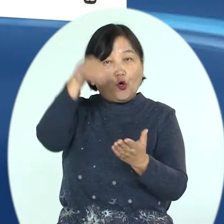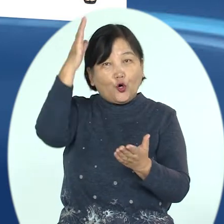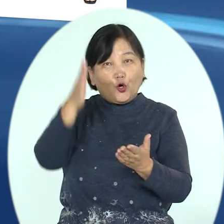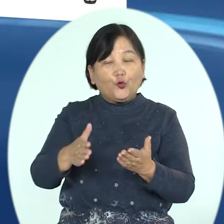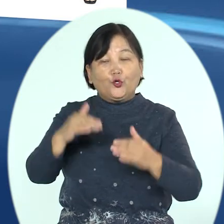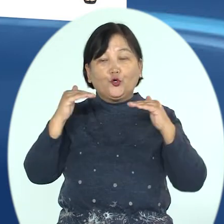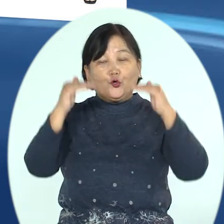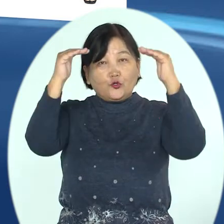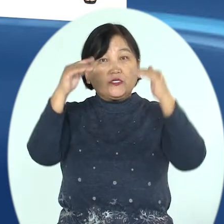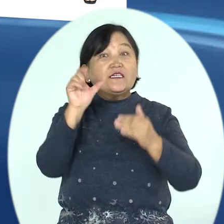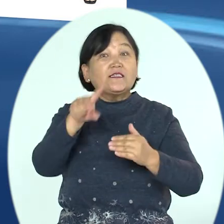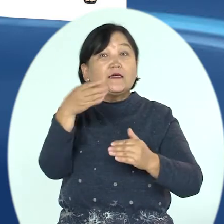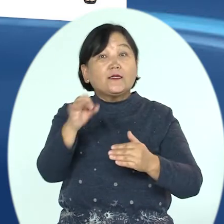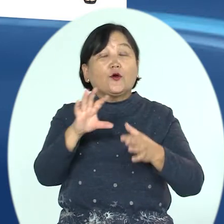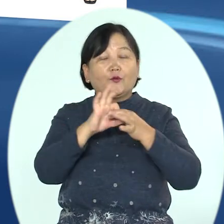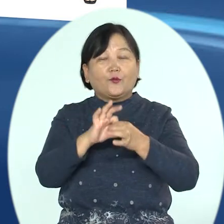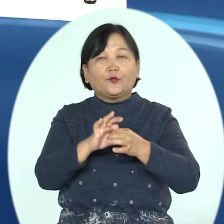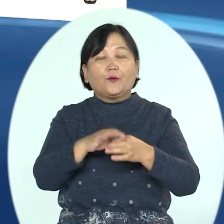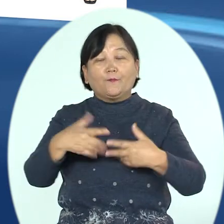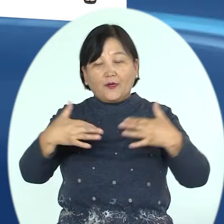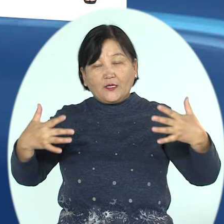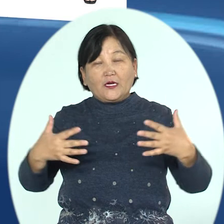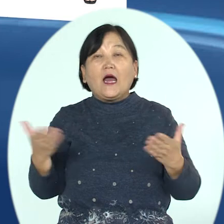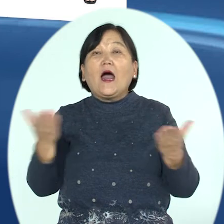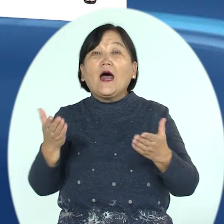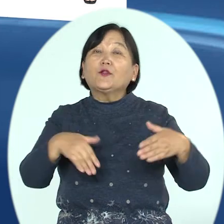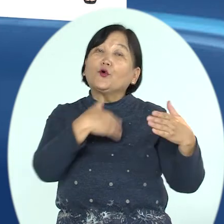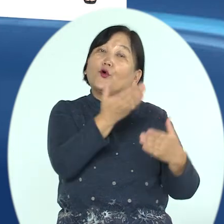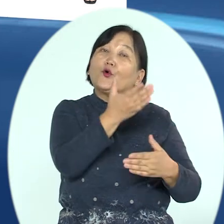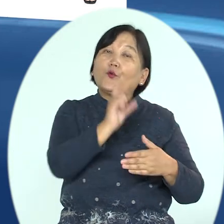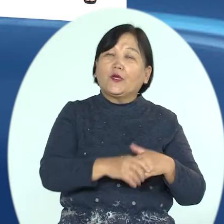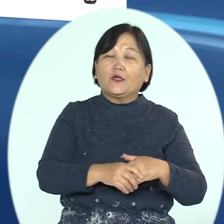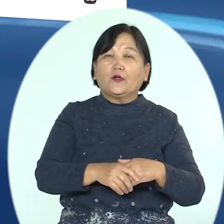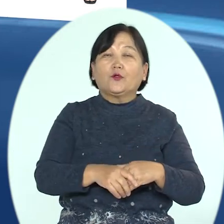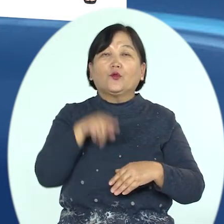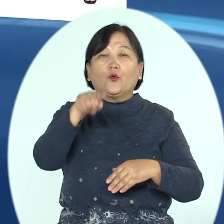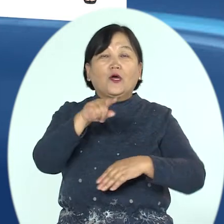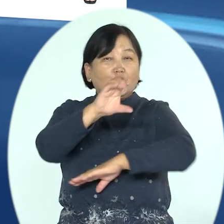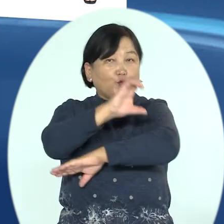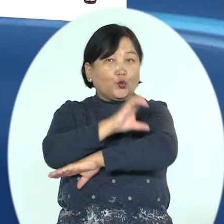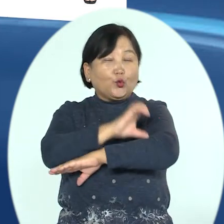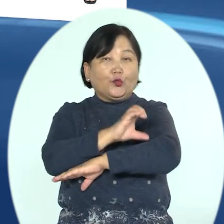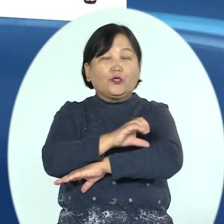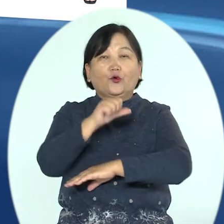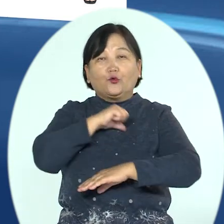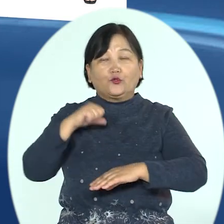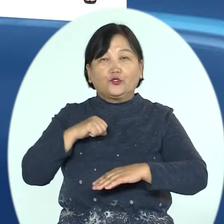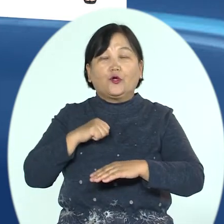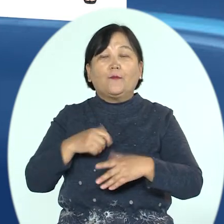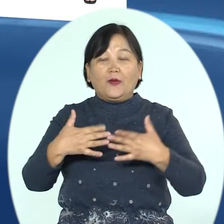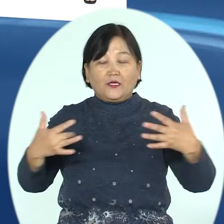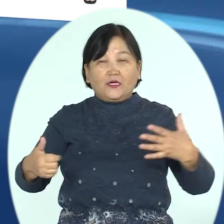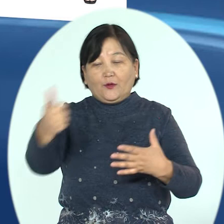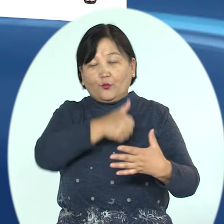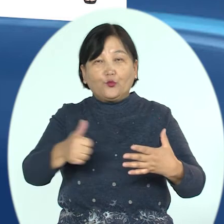хамрагдах бичиг баримтаа хаана одоо бүрдүүлж өгөх вэ гэхээр тухайн элсэн орсон сургуультай бол бичиг баримтаа бүрдүүлж